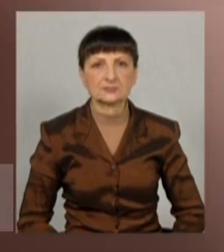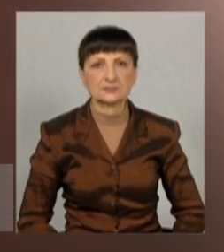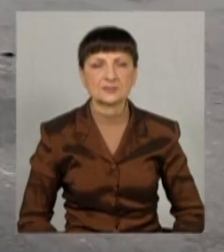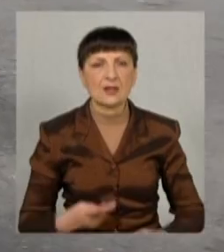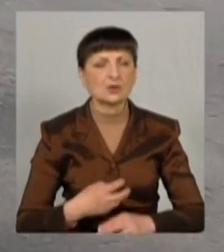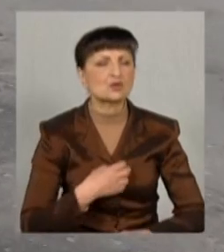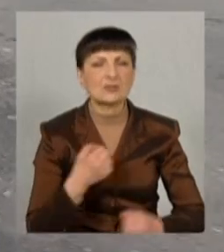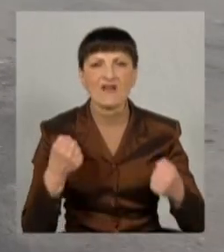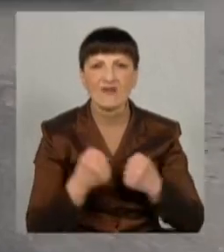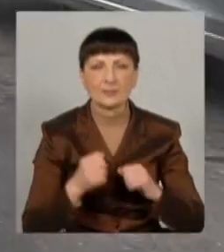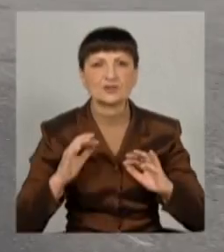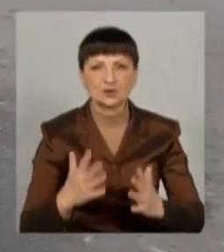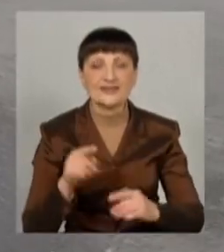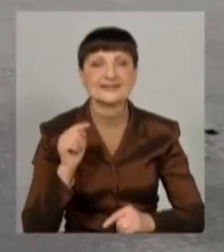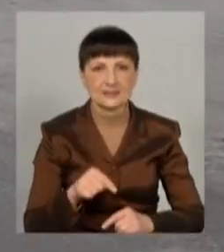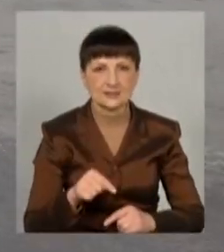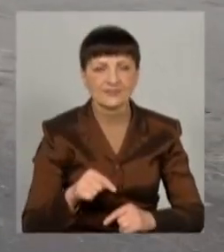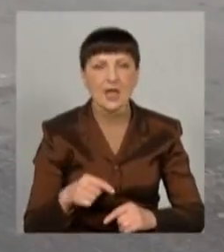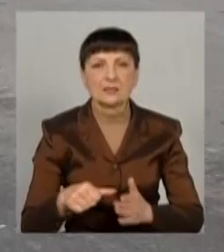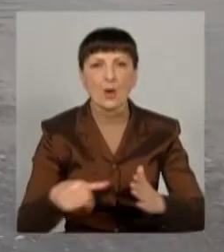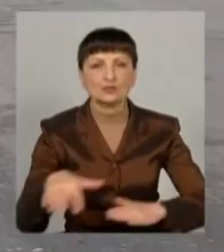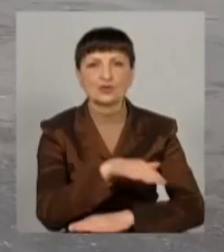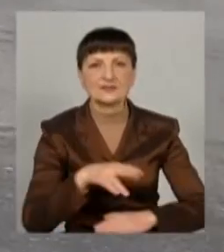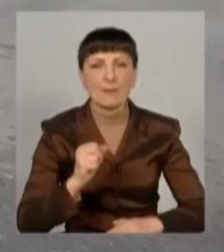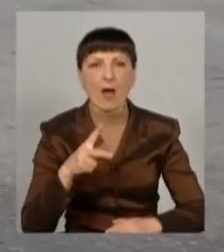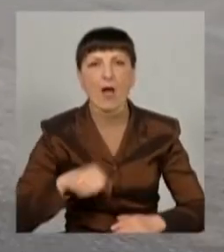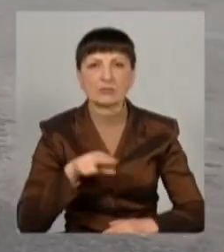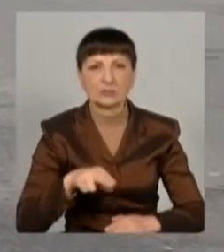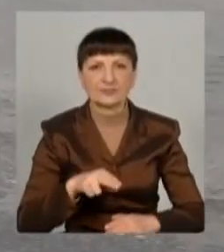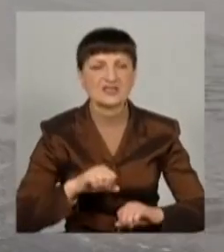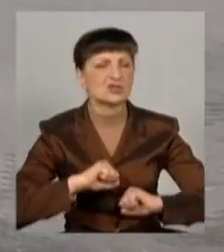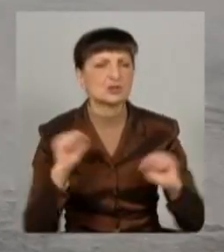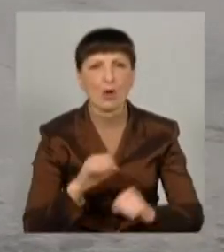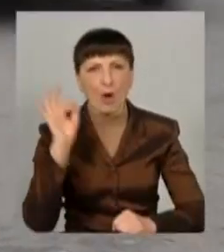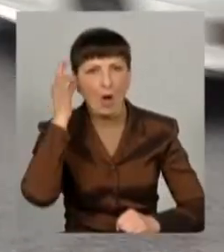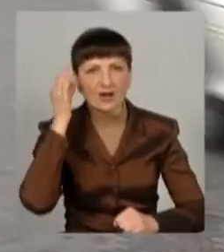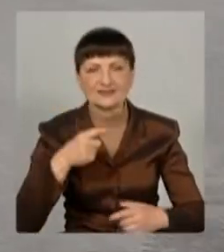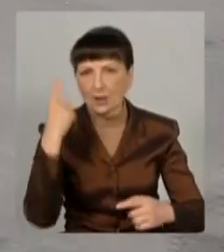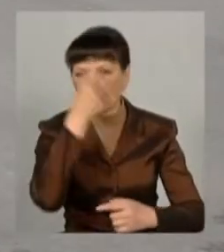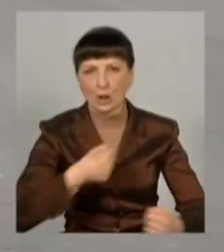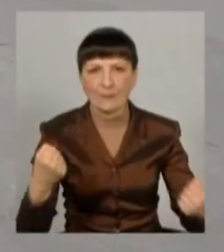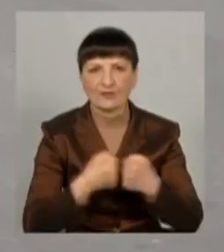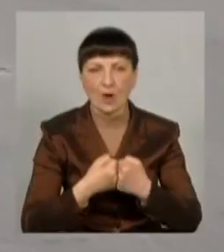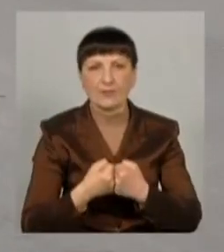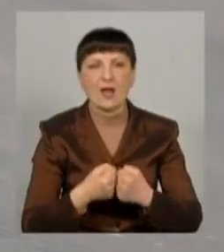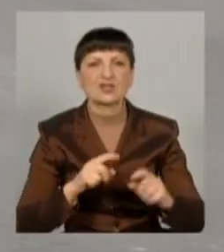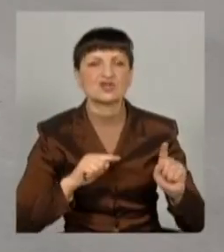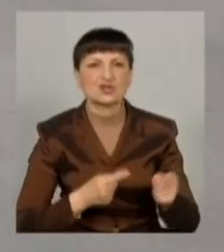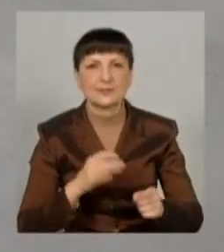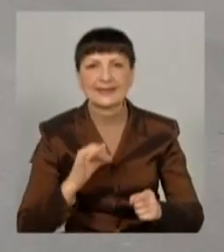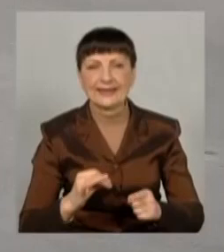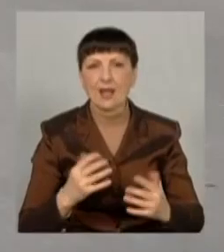Эта жуткая авария произошла здесь, на участке Бакат. На высокой скорости лоб в лоб столкнулись внедорожник